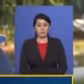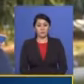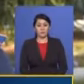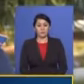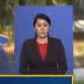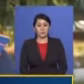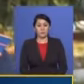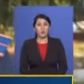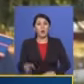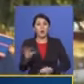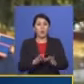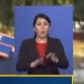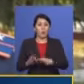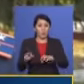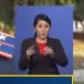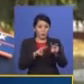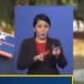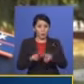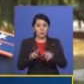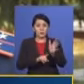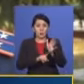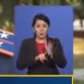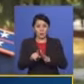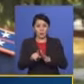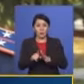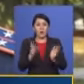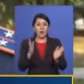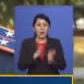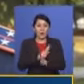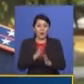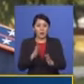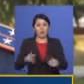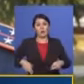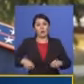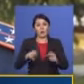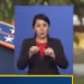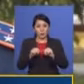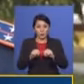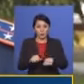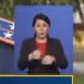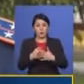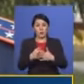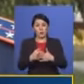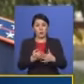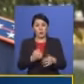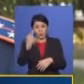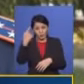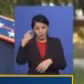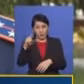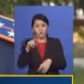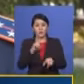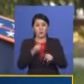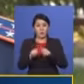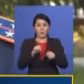рейдового мероприятия күзгі аңшылық маусымының басталуына байланысты экологиялық қылмыстар мен құқық бұзушылықтардың алдын алу және анықтау бойынша